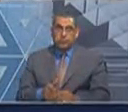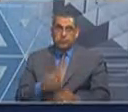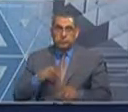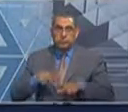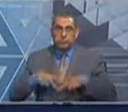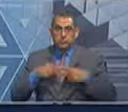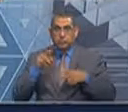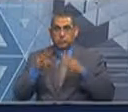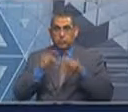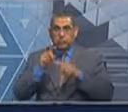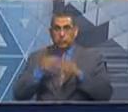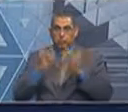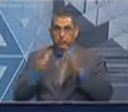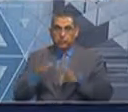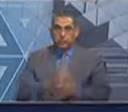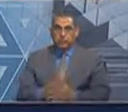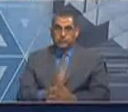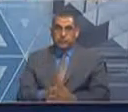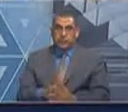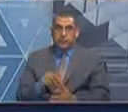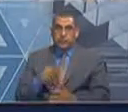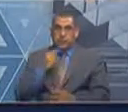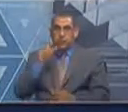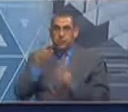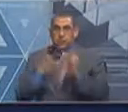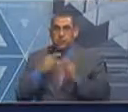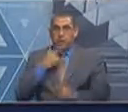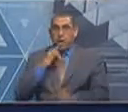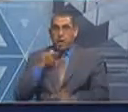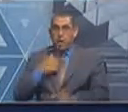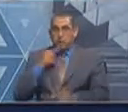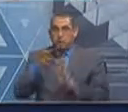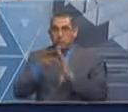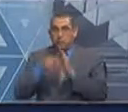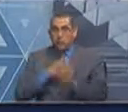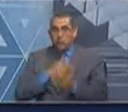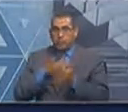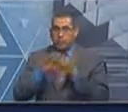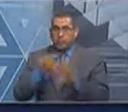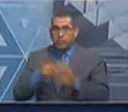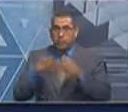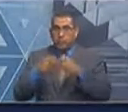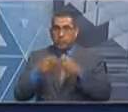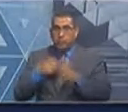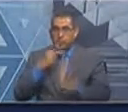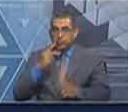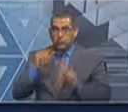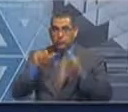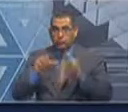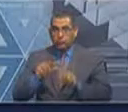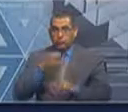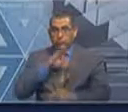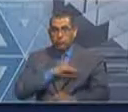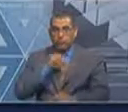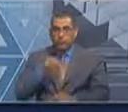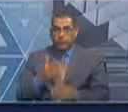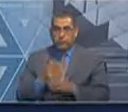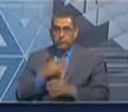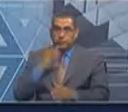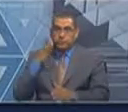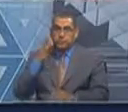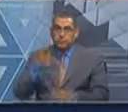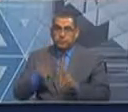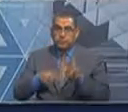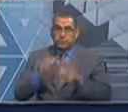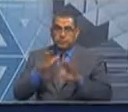وتستمتعوا كده بالخصومات بإذن الله. المواطن وكالعادة وجد في تنظيم الدولة لتلك المعارض سبيلا لتوفيره، فبحسب الكثيرين منهم فإن